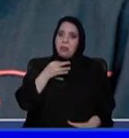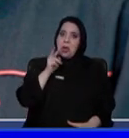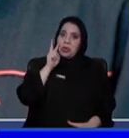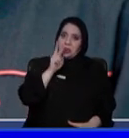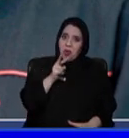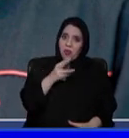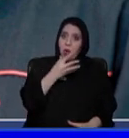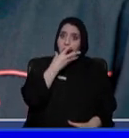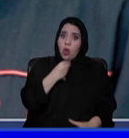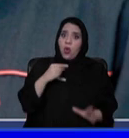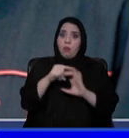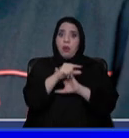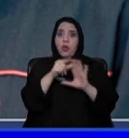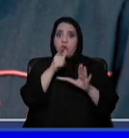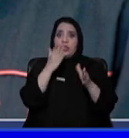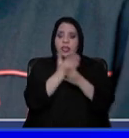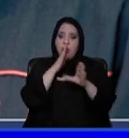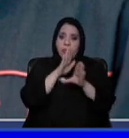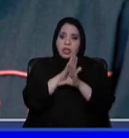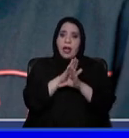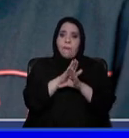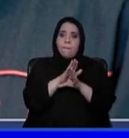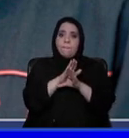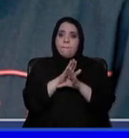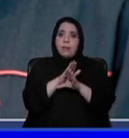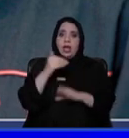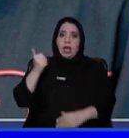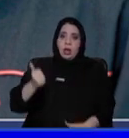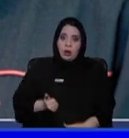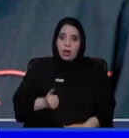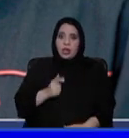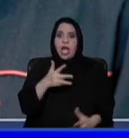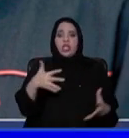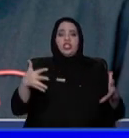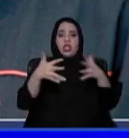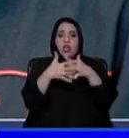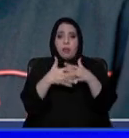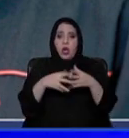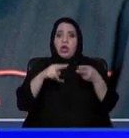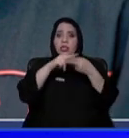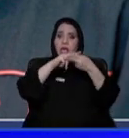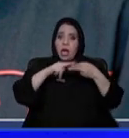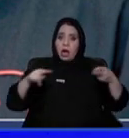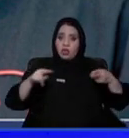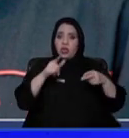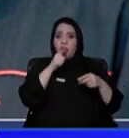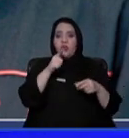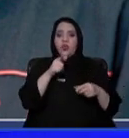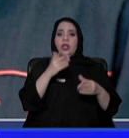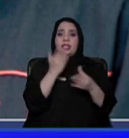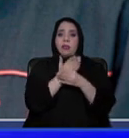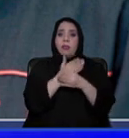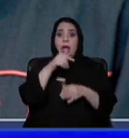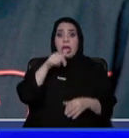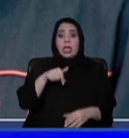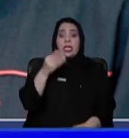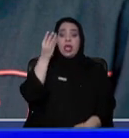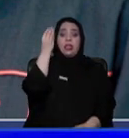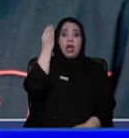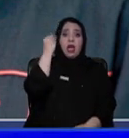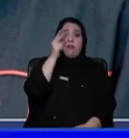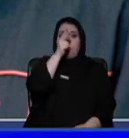البحرين. والتسامح والتعايش هو في حضارتنا، في